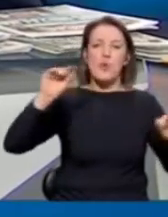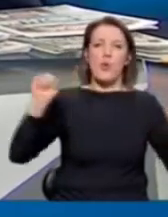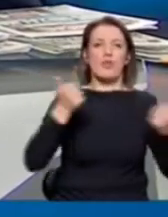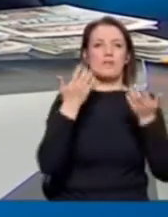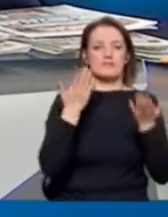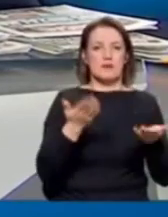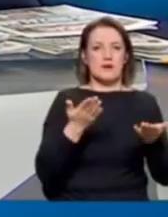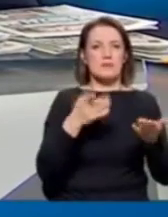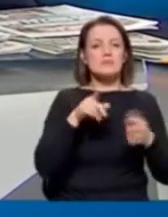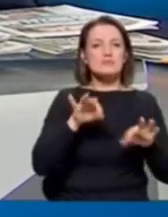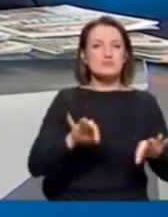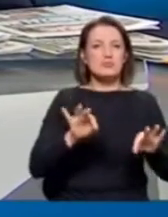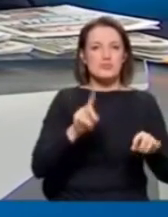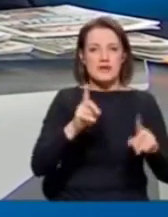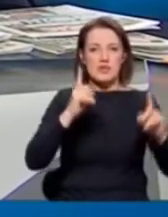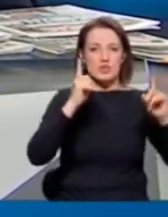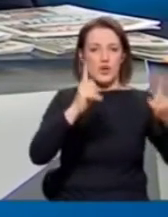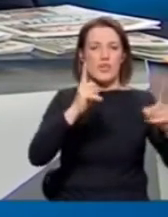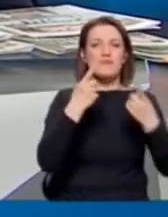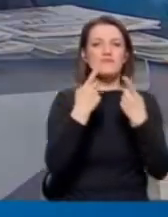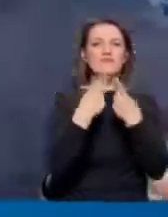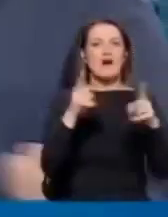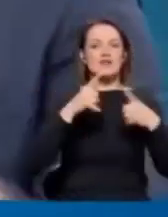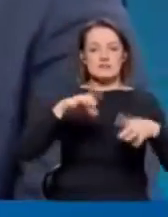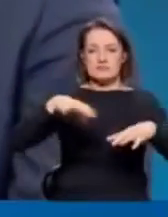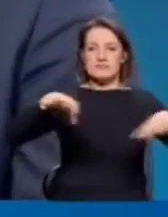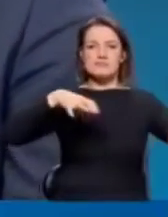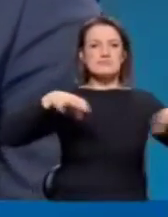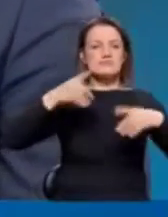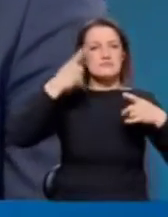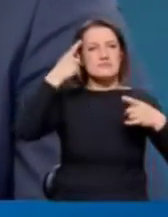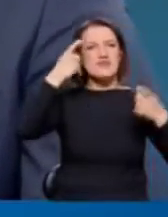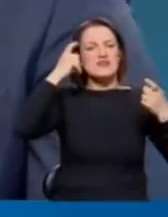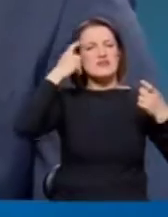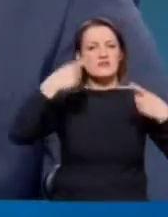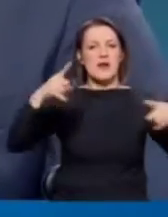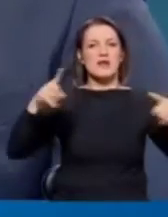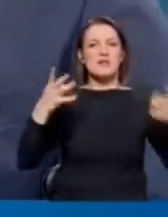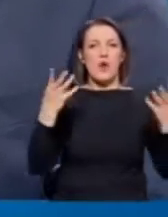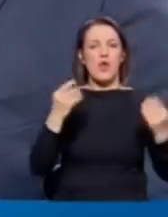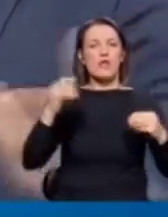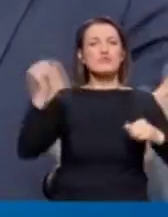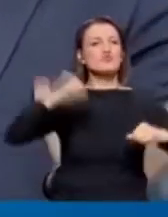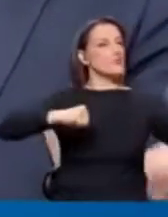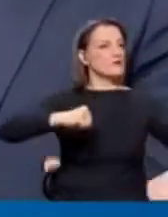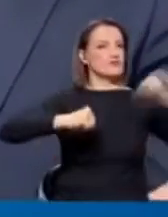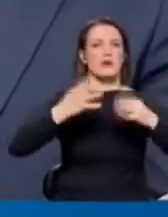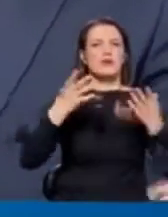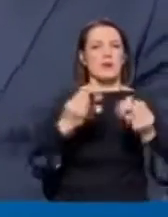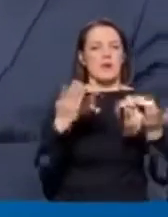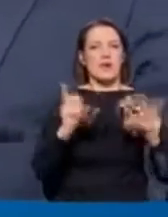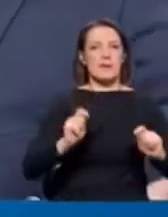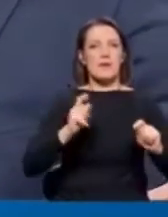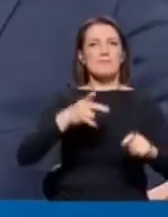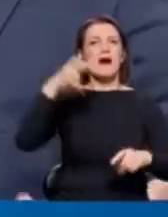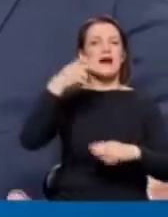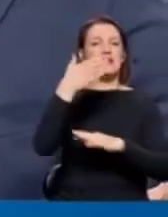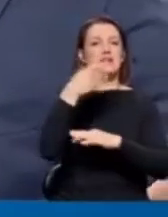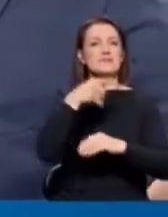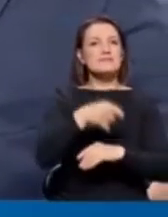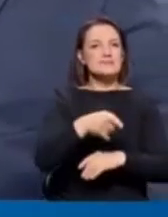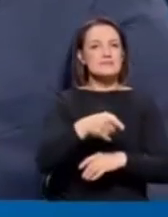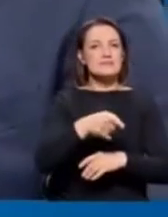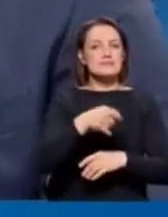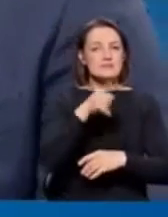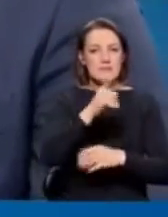önemli yani bu bir dönem farklı kutuplarda birbirine düşmanca şeyler yapan bırakacağız